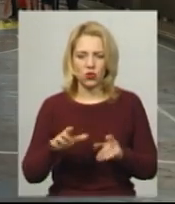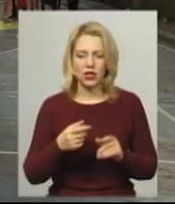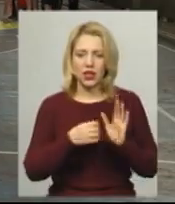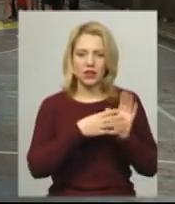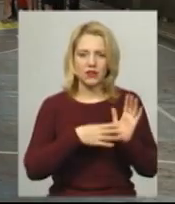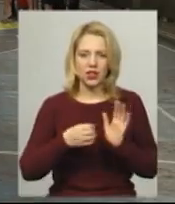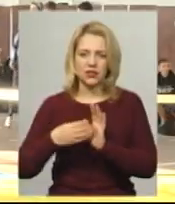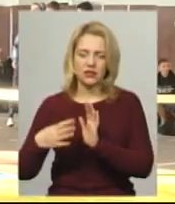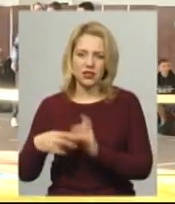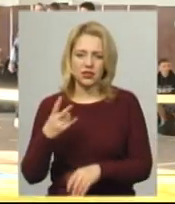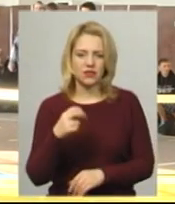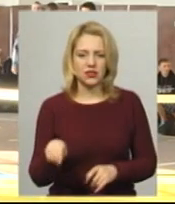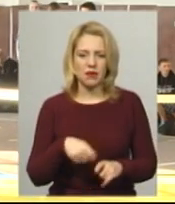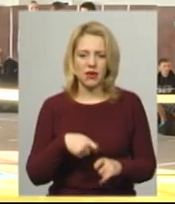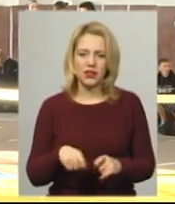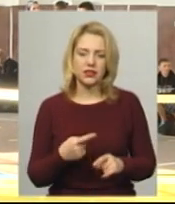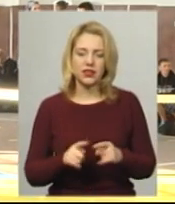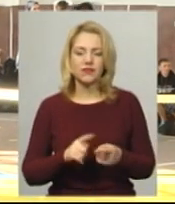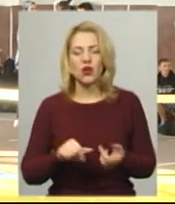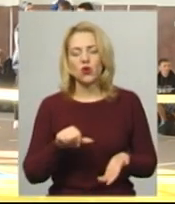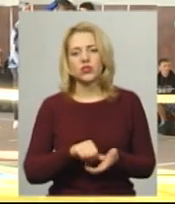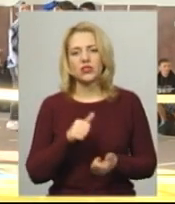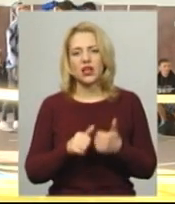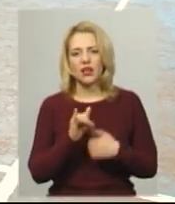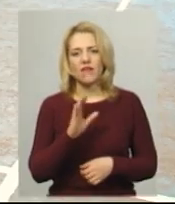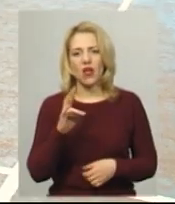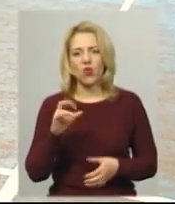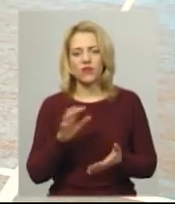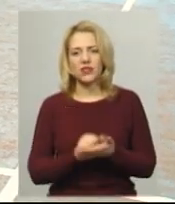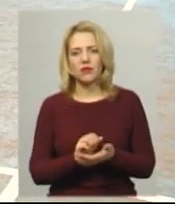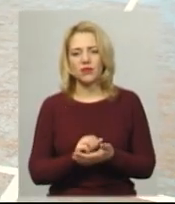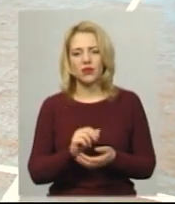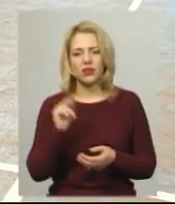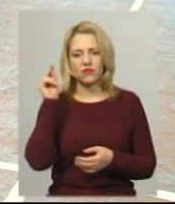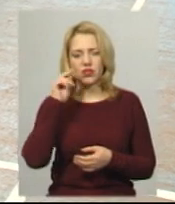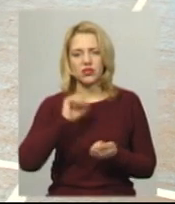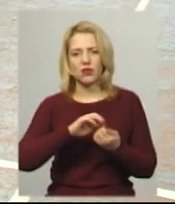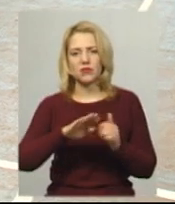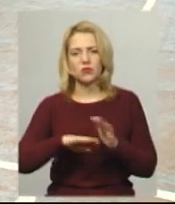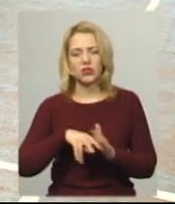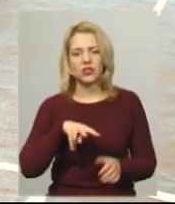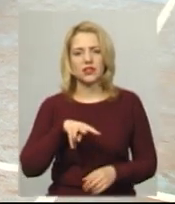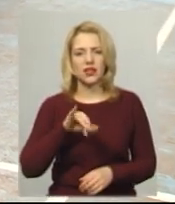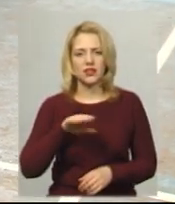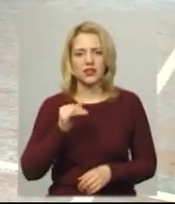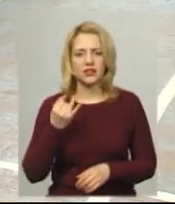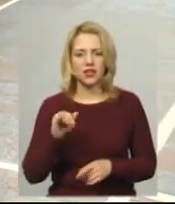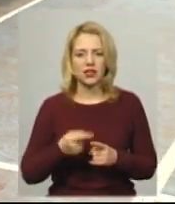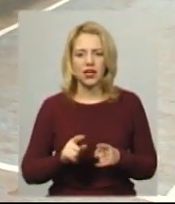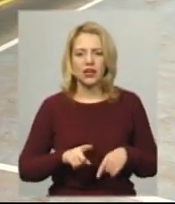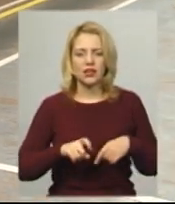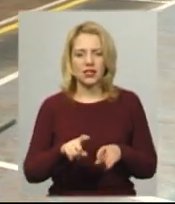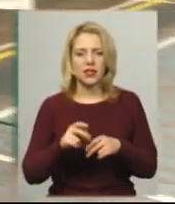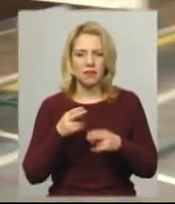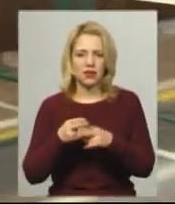19,19, 200 метрів. Учасник змагань Максим Іванов навчається в Кам'янець-Подільському військовому ліцеї. На дистанції біг з перешкодами 2000 метрів